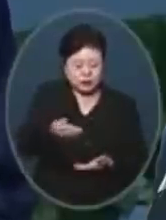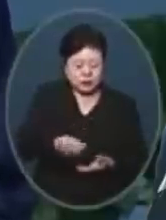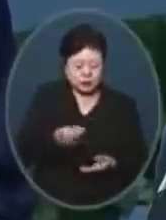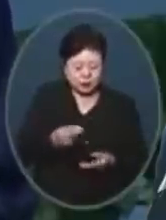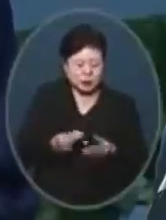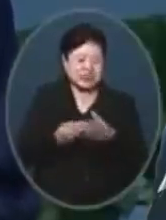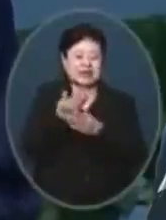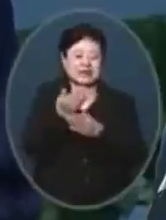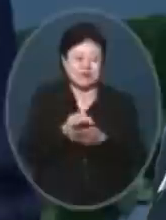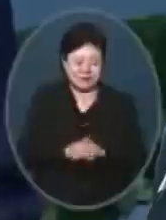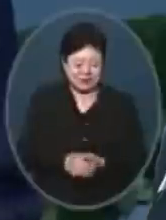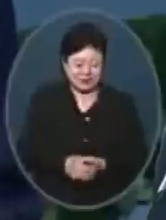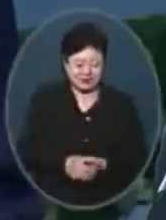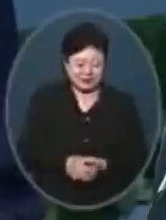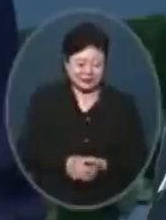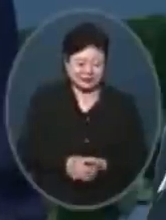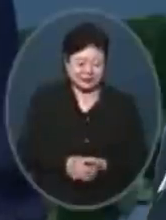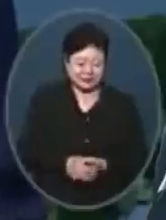또 생기고